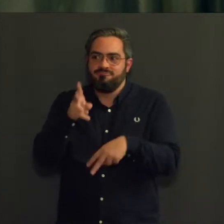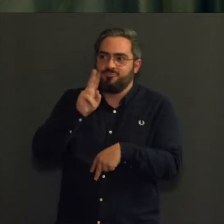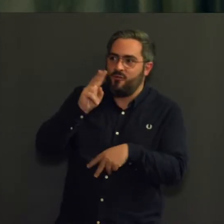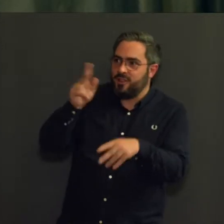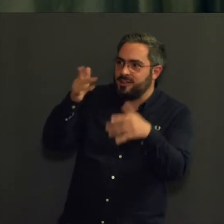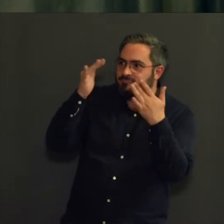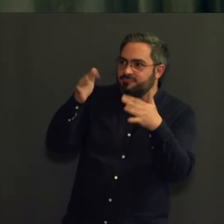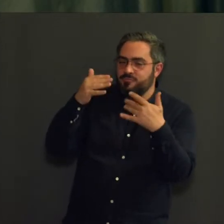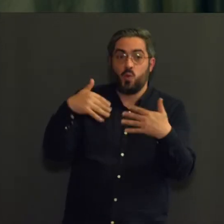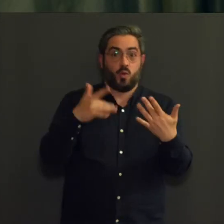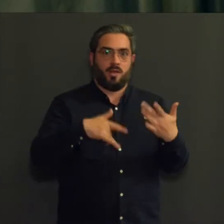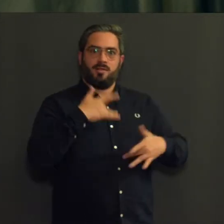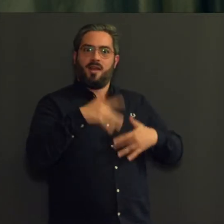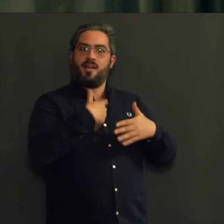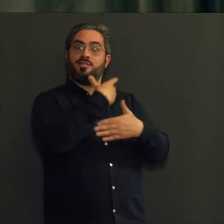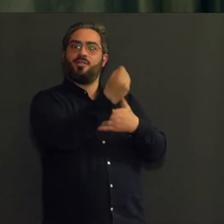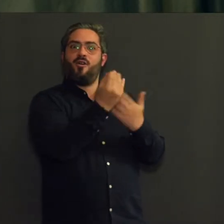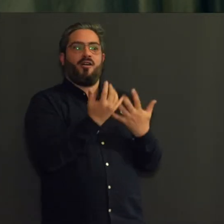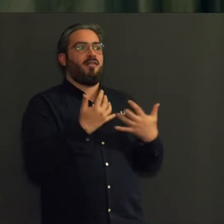en plein air.